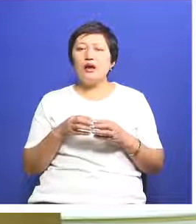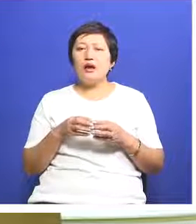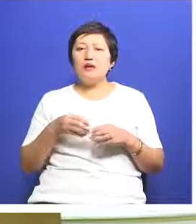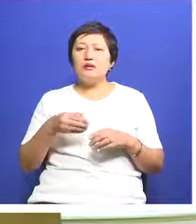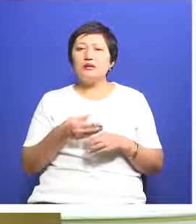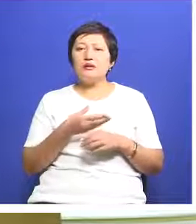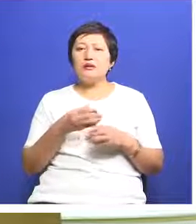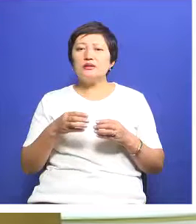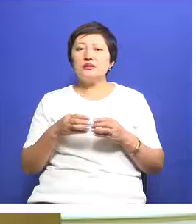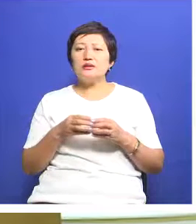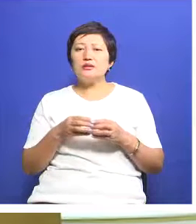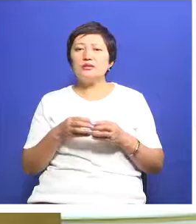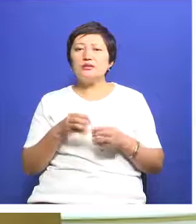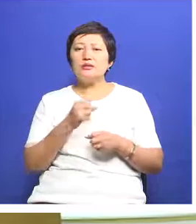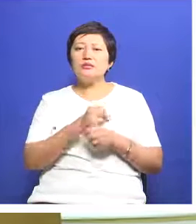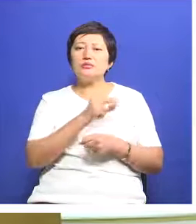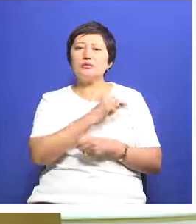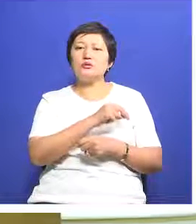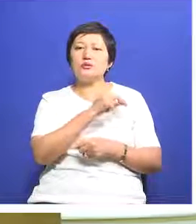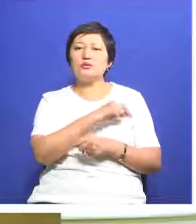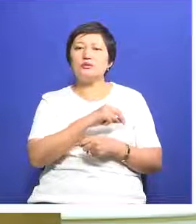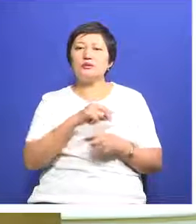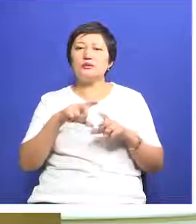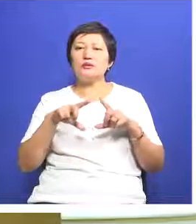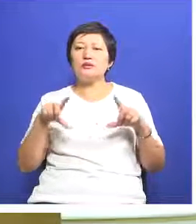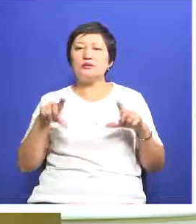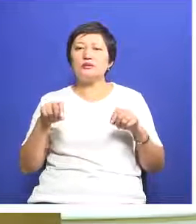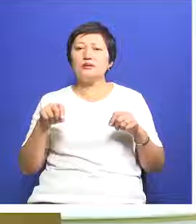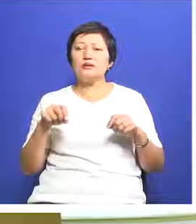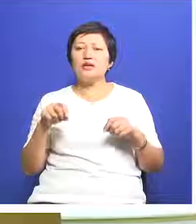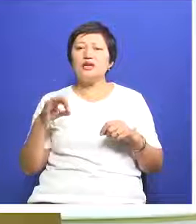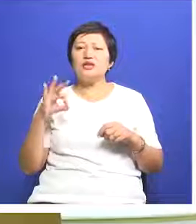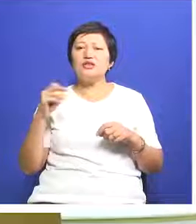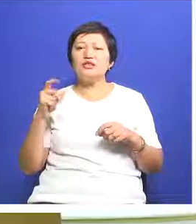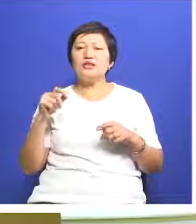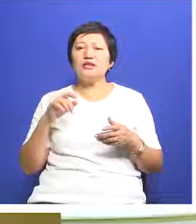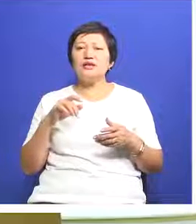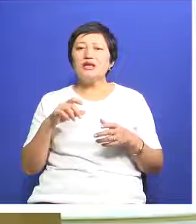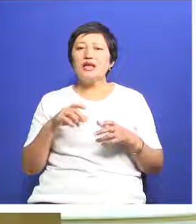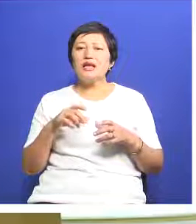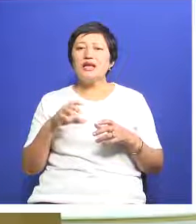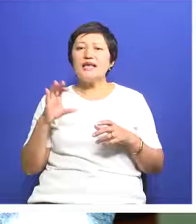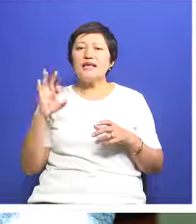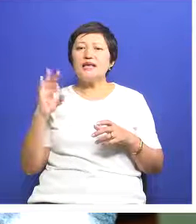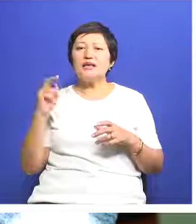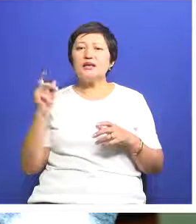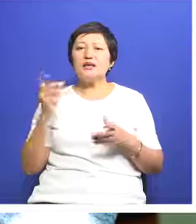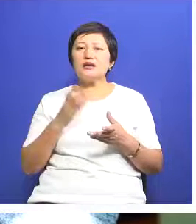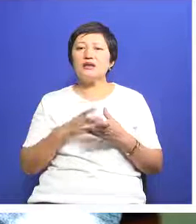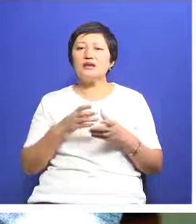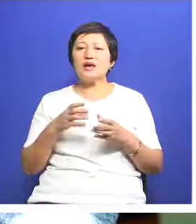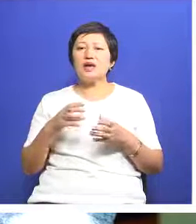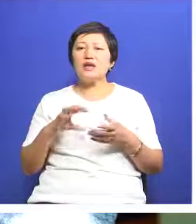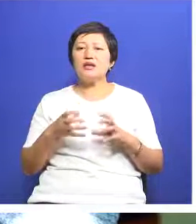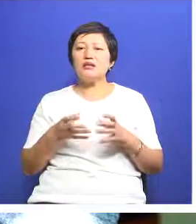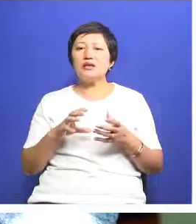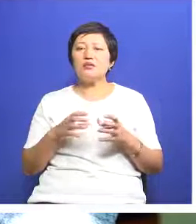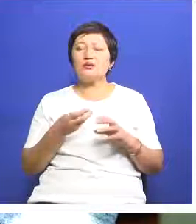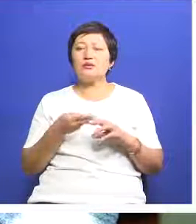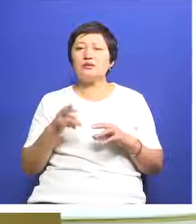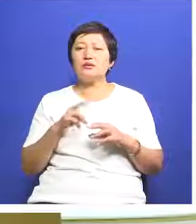жаңадан ашылып отқан жұмыс орындар мынау жеке секторларда ғой. Жеке секторларда, сосын мына шаруа